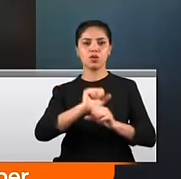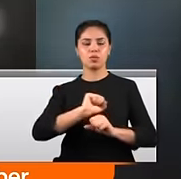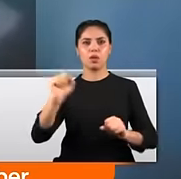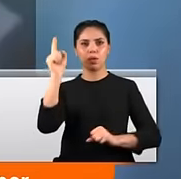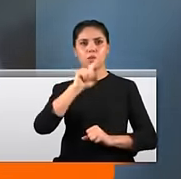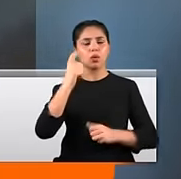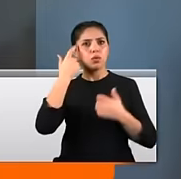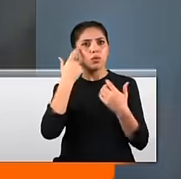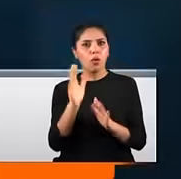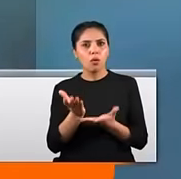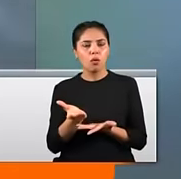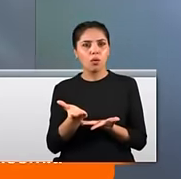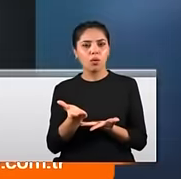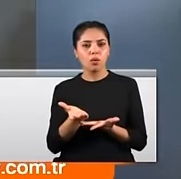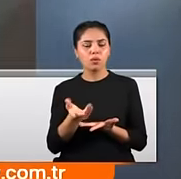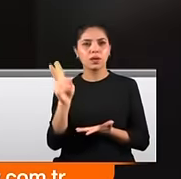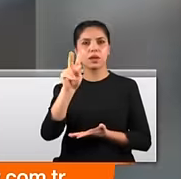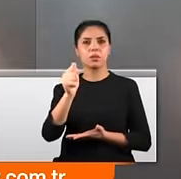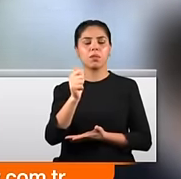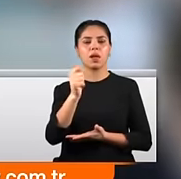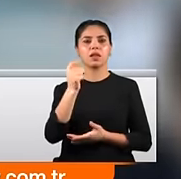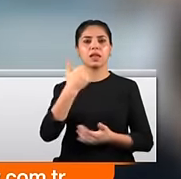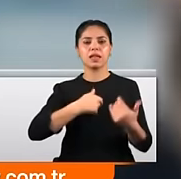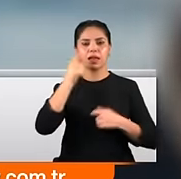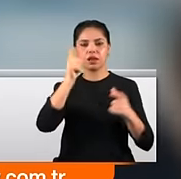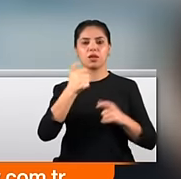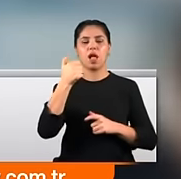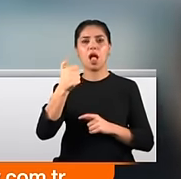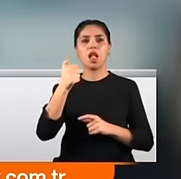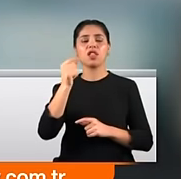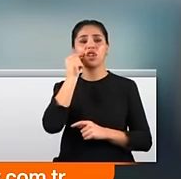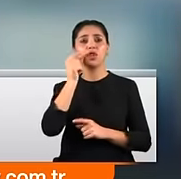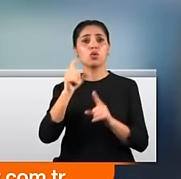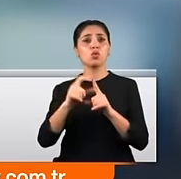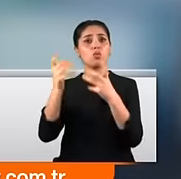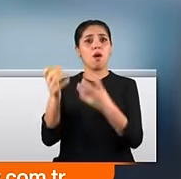patlamalarla neye uğradığını şaşırdı. 26 yaralıdan 6'sının durumu ağır.